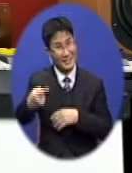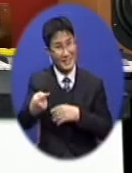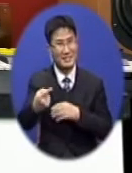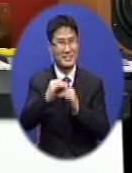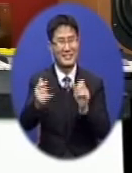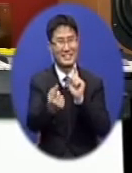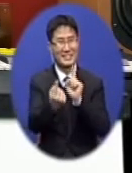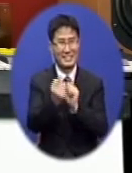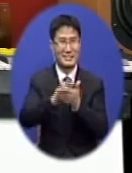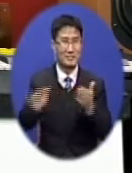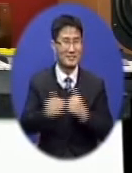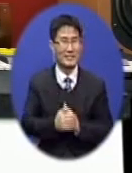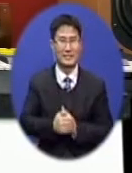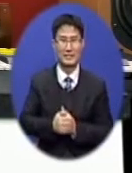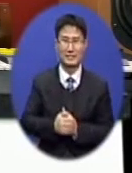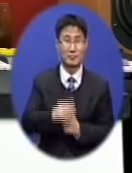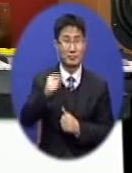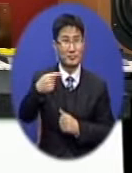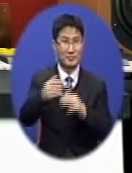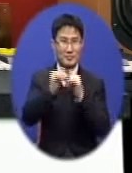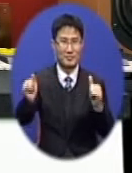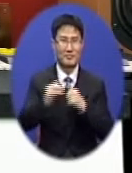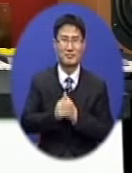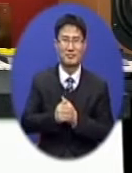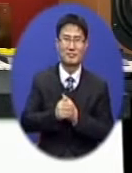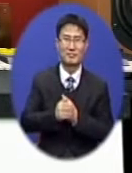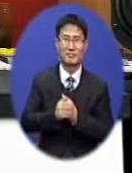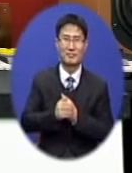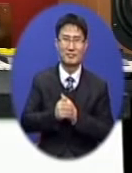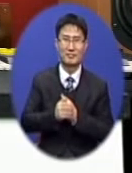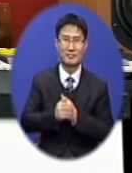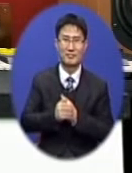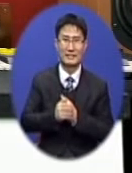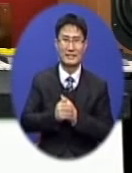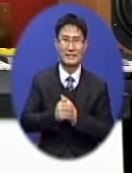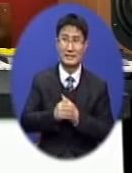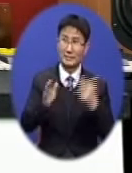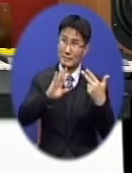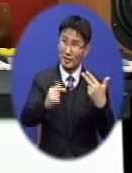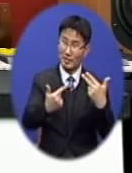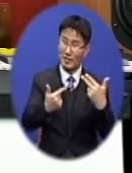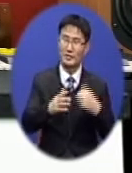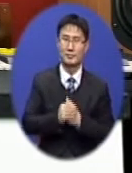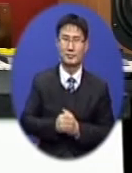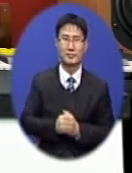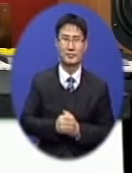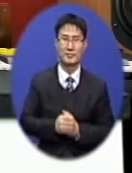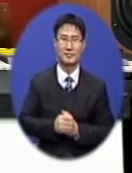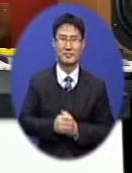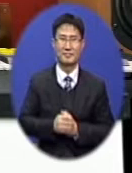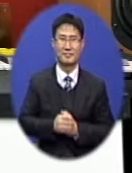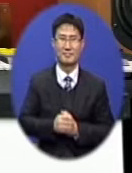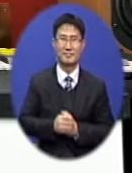또 만나보겠습니다. 모셔주세요. 네. 다음 분요. 다음 분은 7번이죠? 예, 그렇죠. 7번입니다.